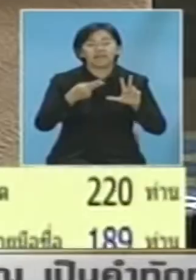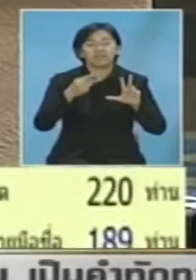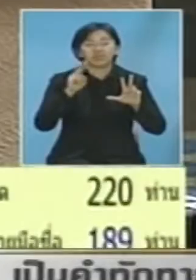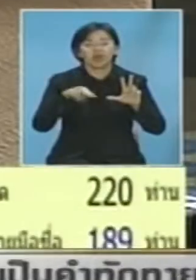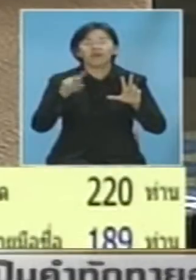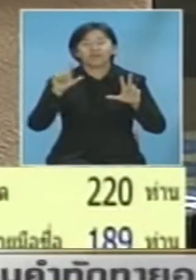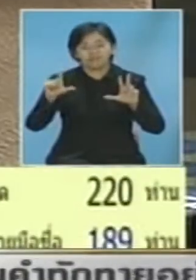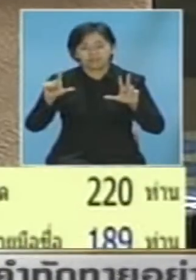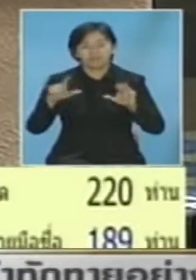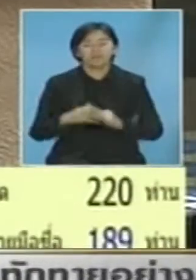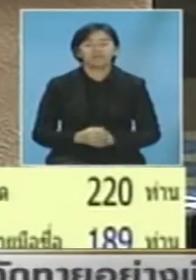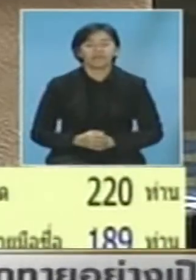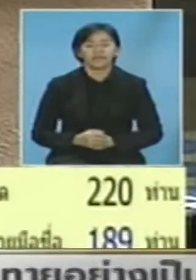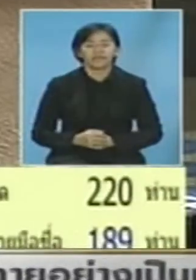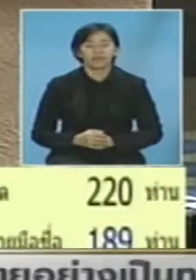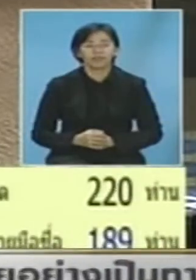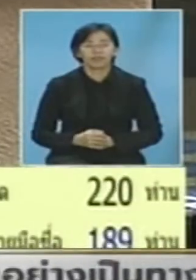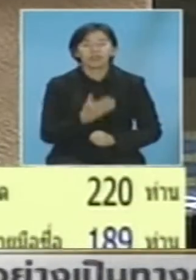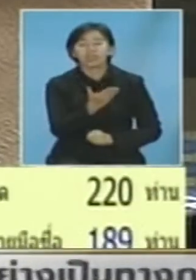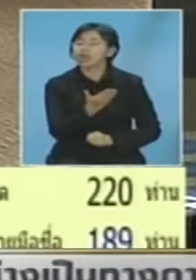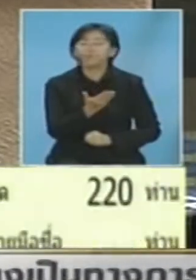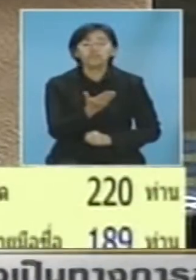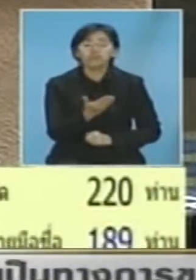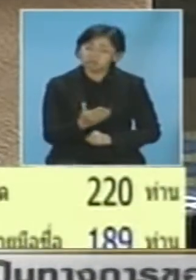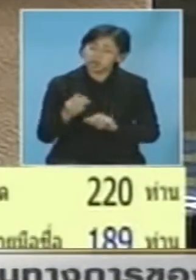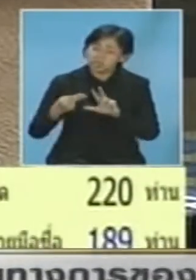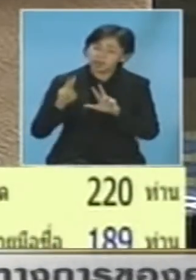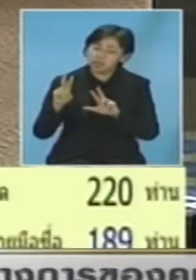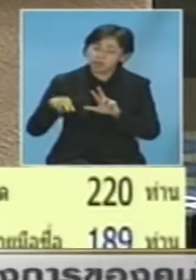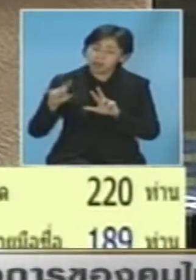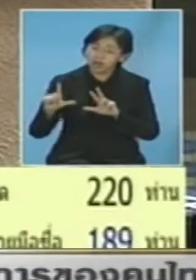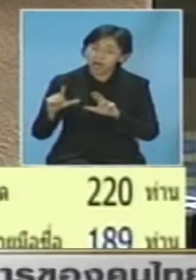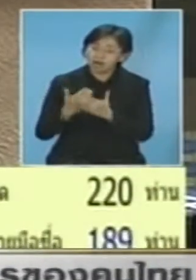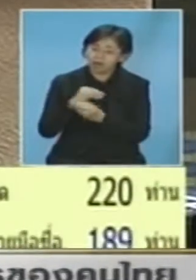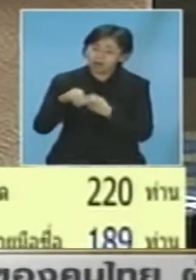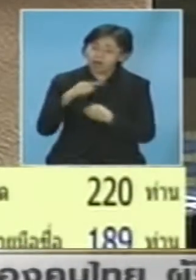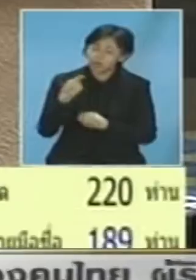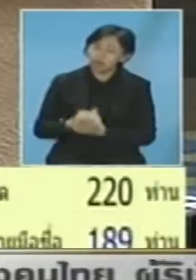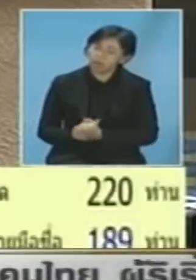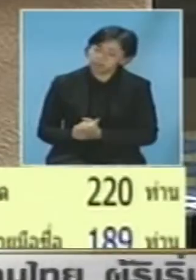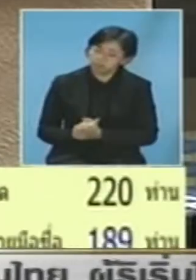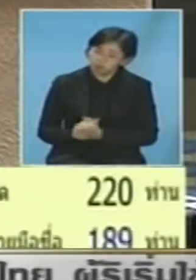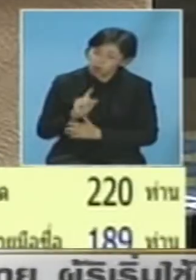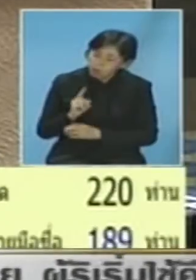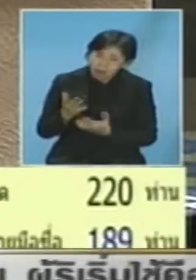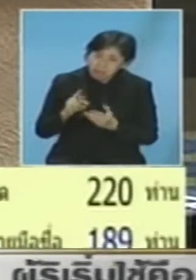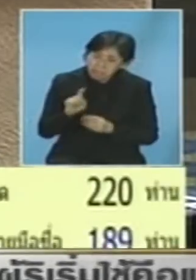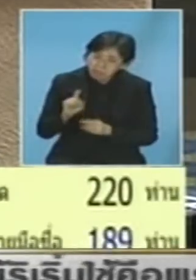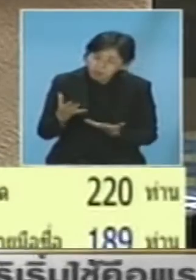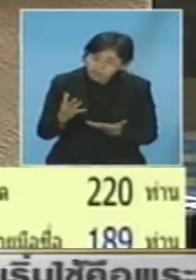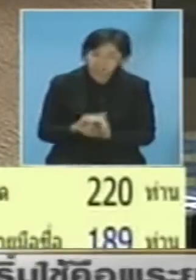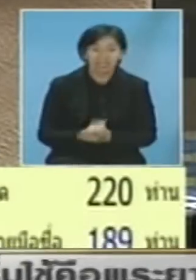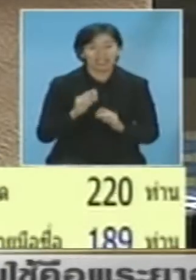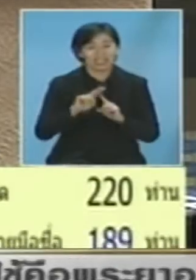32,000 ล้านบาทผู้ถูกกล่าวหาก็มิได้คัดค้านแต่ประการใดแต่เมื่อมีการปิดบัญชีครั้ง